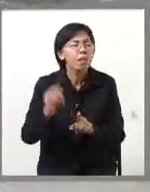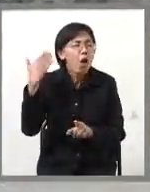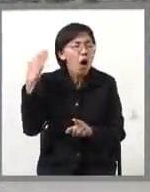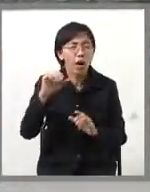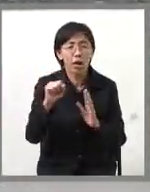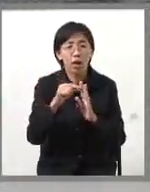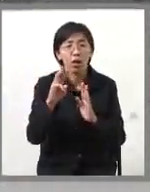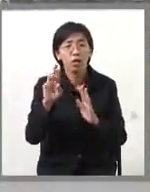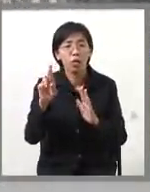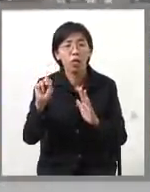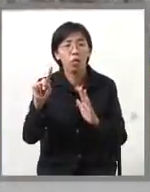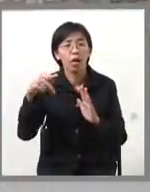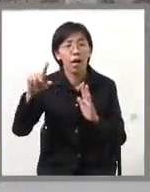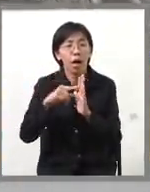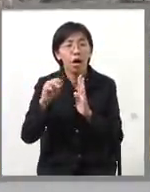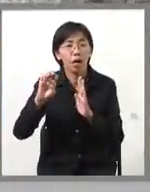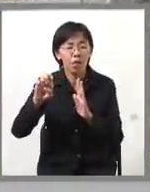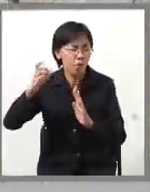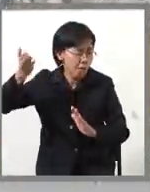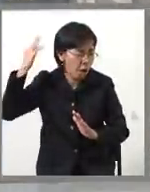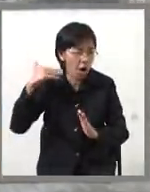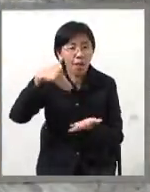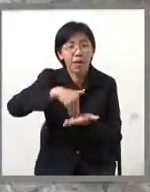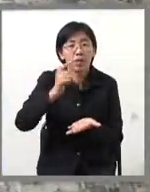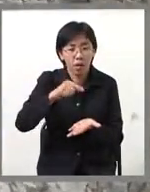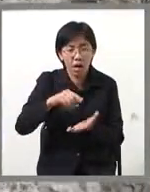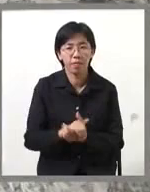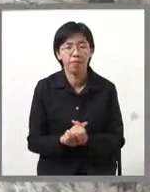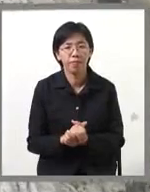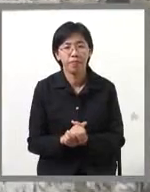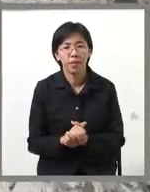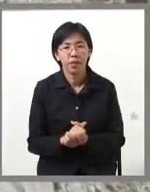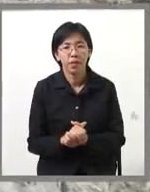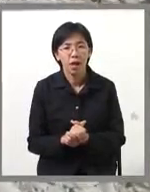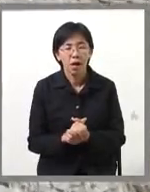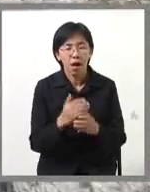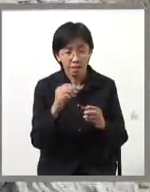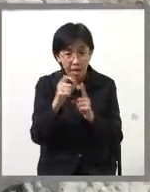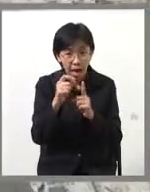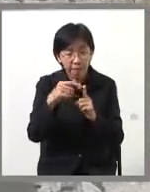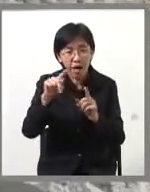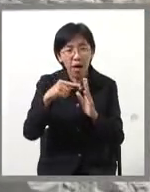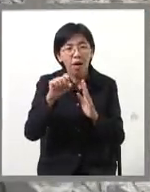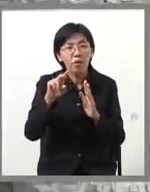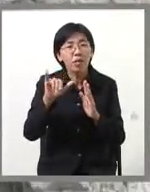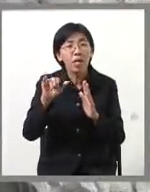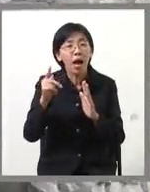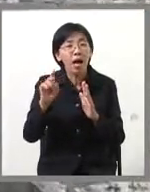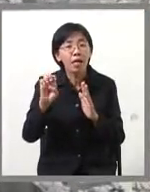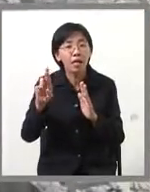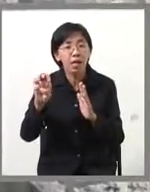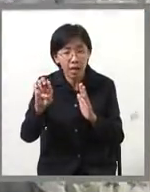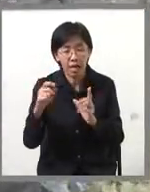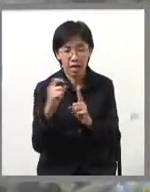ในยุคโน้นและที่ชื่ออย่างนี้ก็เพราะว่ามันมีศิลาจารึกคำว่าปุตยคีรีอยู่บริเว